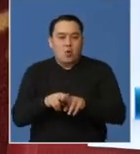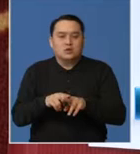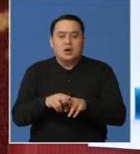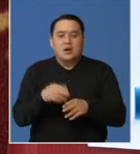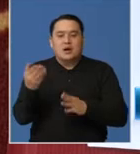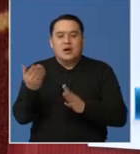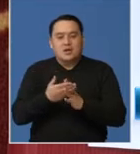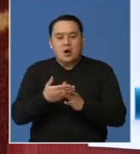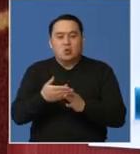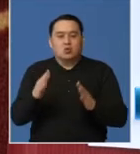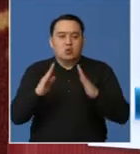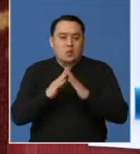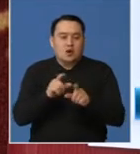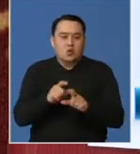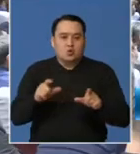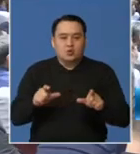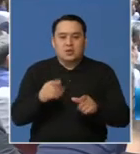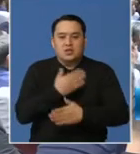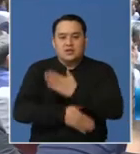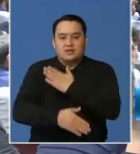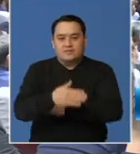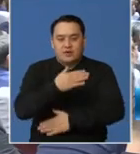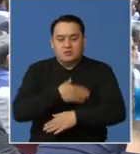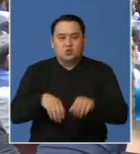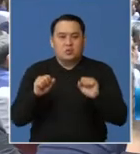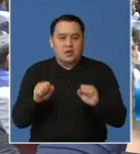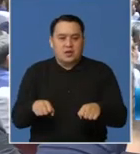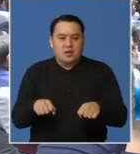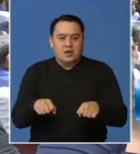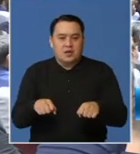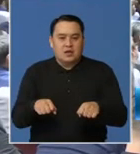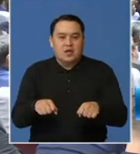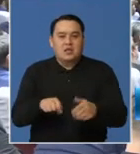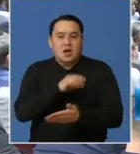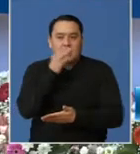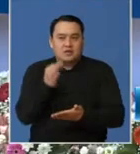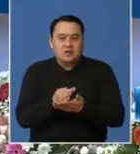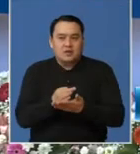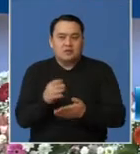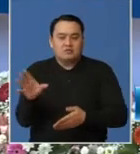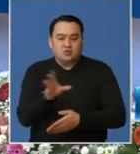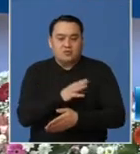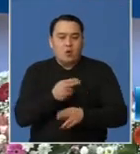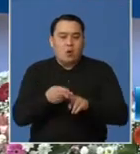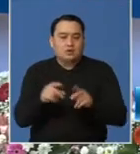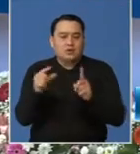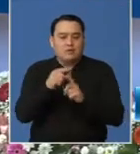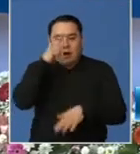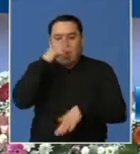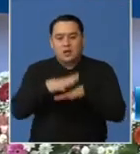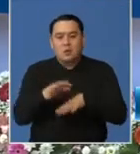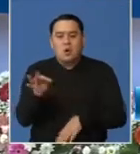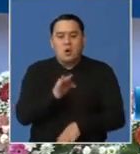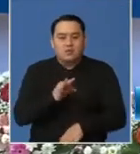на проведение газа в дома людей с ограниченными физическими возможностями. Исчерпывающий ответ не заставил себя ждать. По словам акима